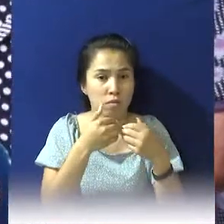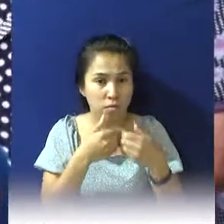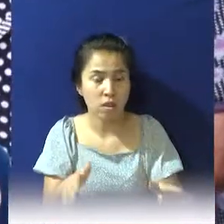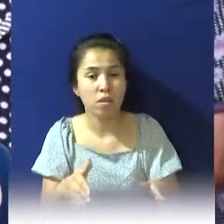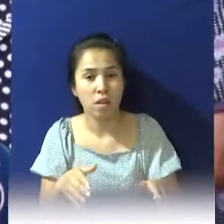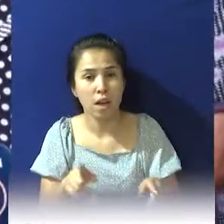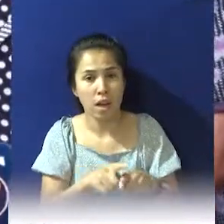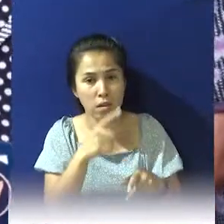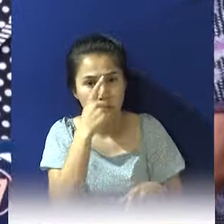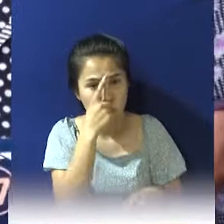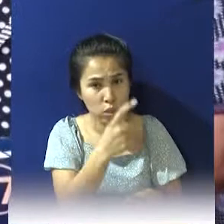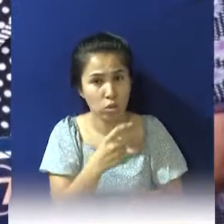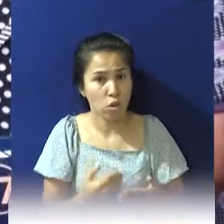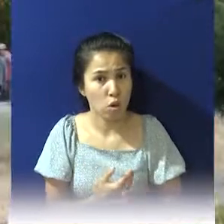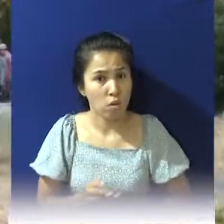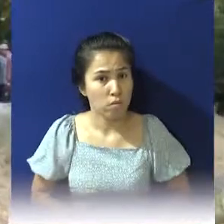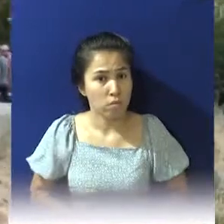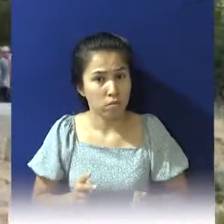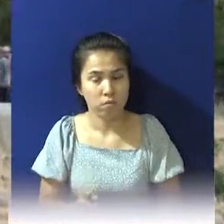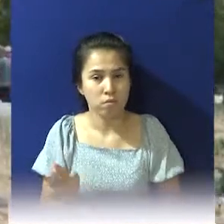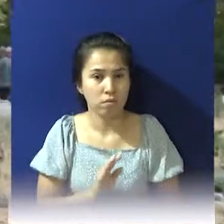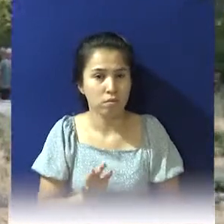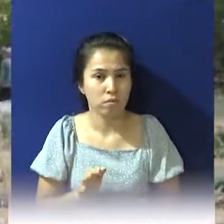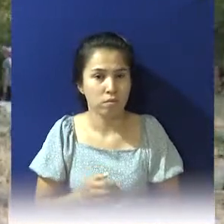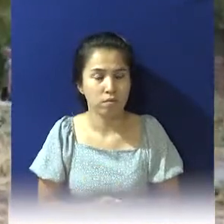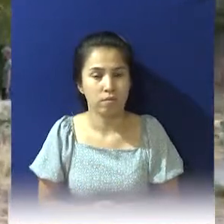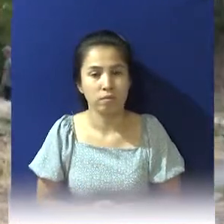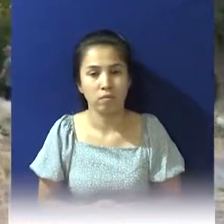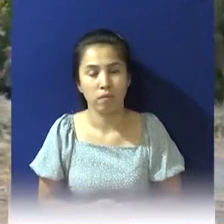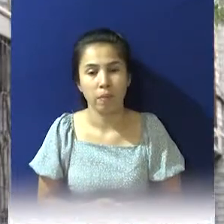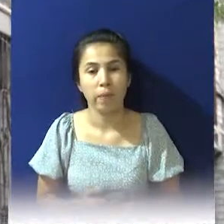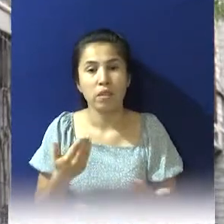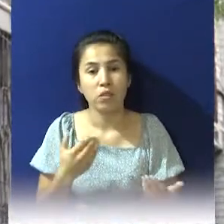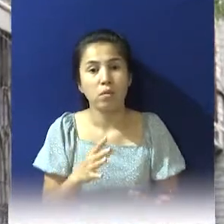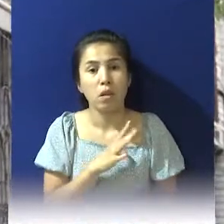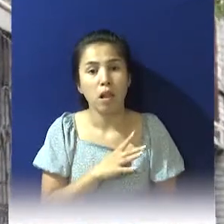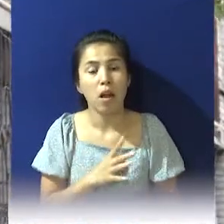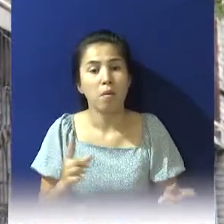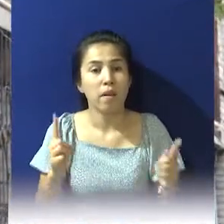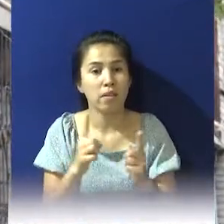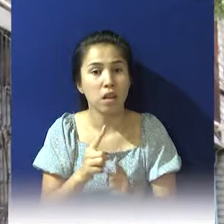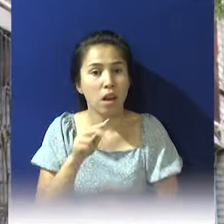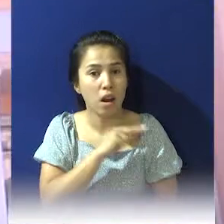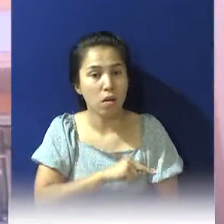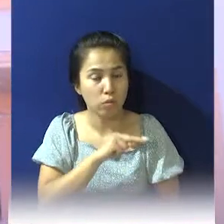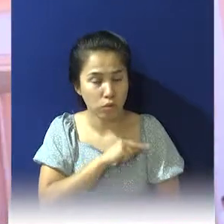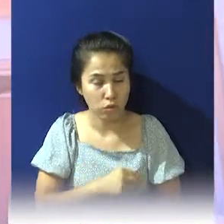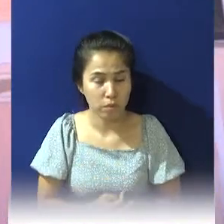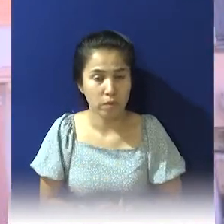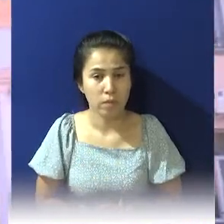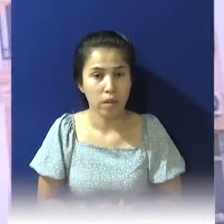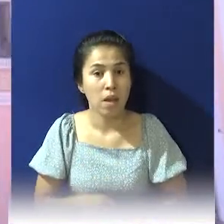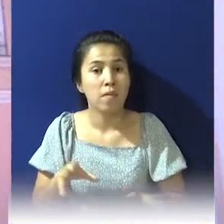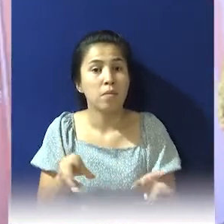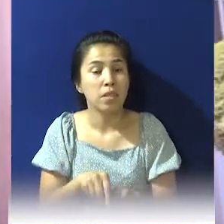еле соглашается. Как нам жить и дальше? Как люди адекватные, мы отправились в городской отдел жилищно-коммунального хозяйства. Спешащих на